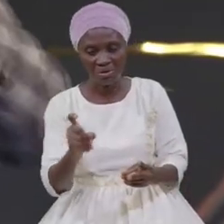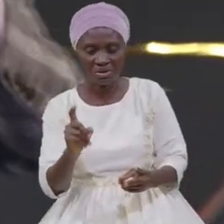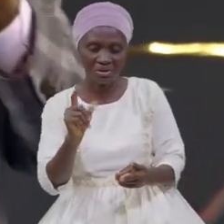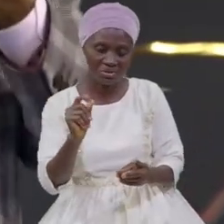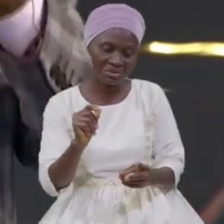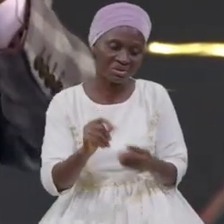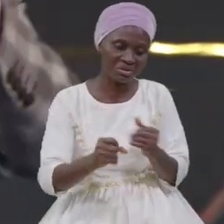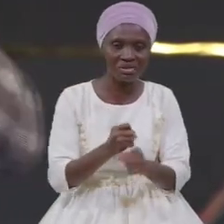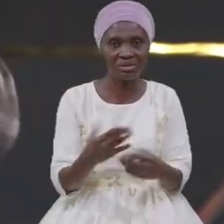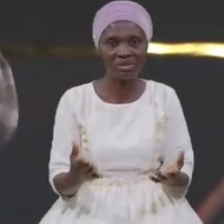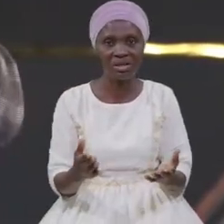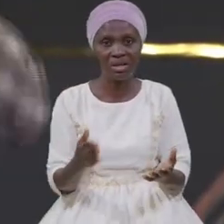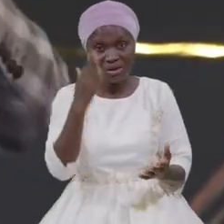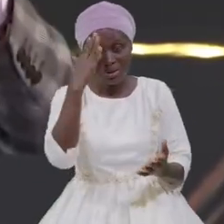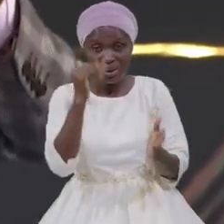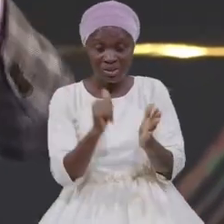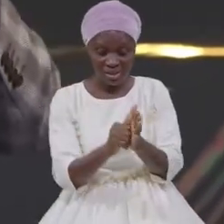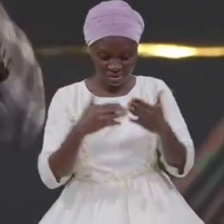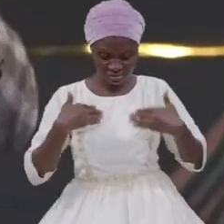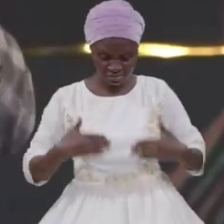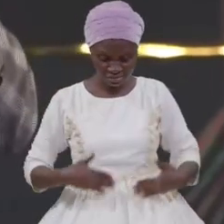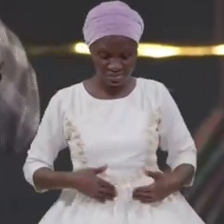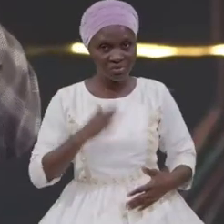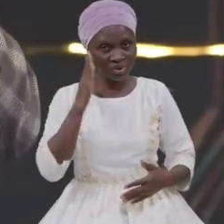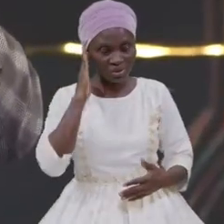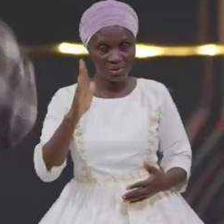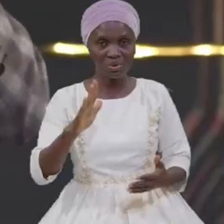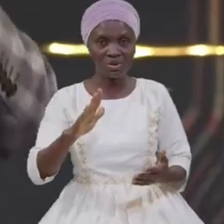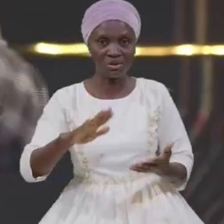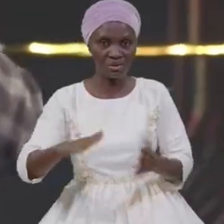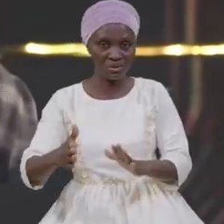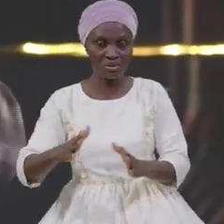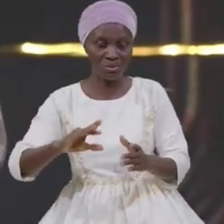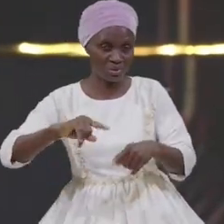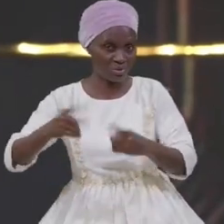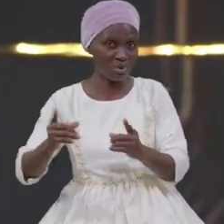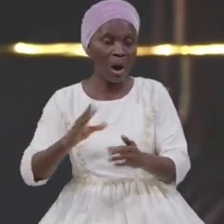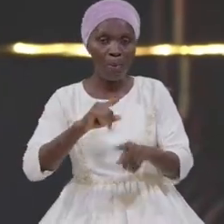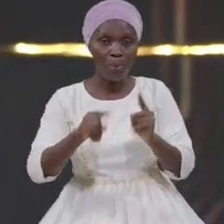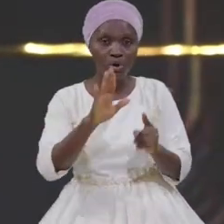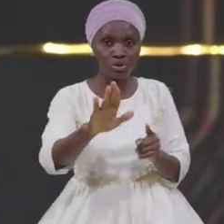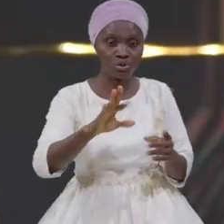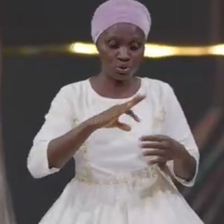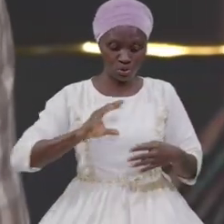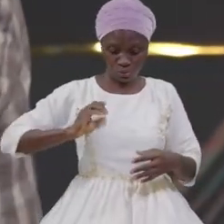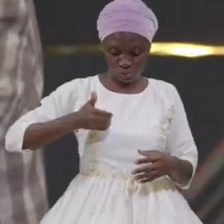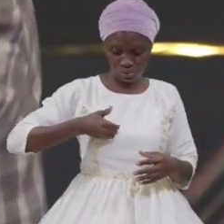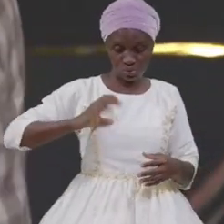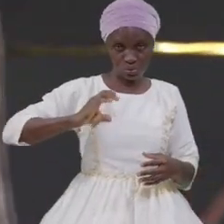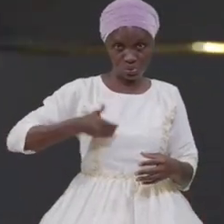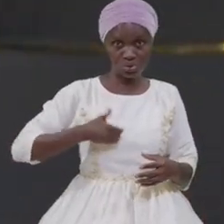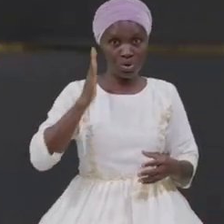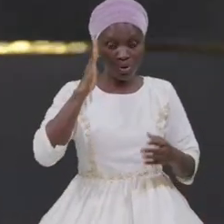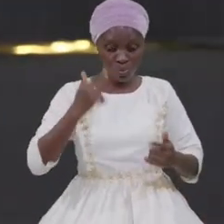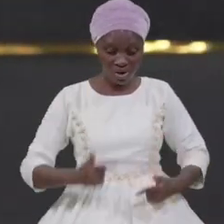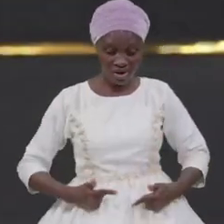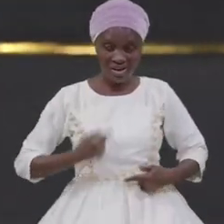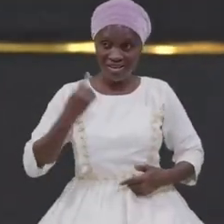parti. Mais ton âme, ton esprit, qui vivront éternellement. Parce que cette âme que tu as reçue de